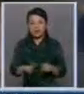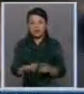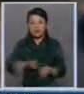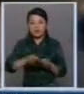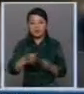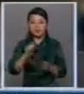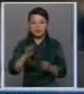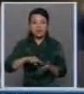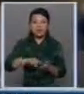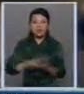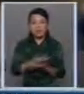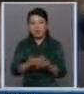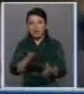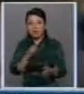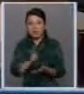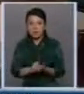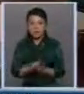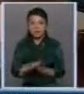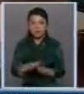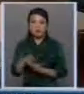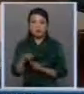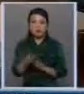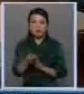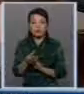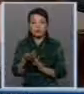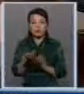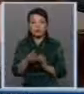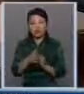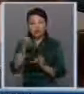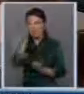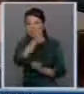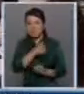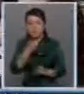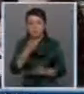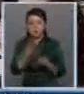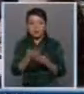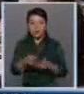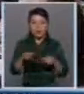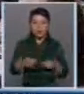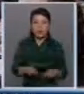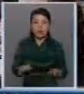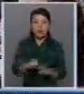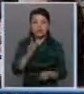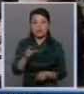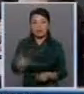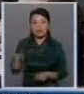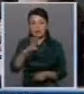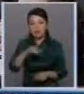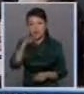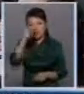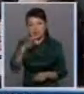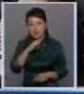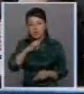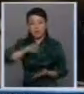әңгімелесті. Сондай-ақ 2013-2015 жылдары Біріккен ұлттар ұйымының адам құқықтары жөніндегі кеңесіне Қазақстан